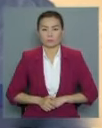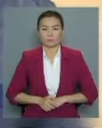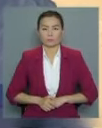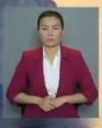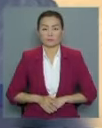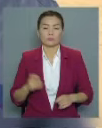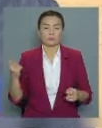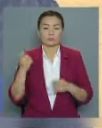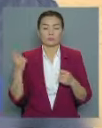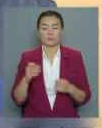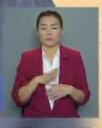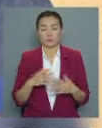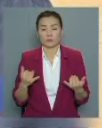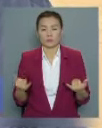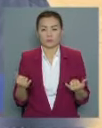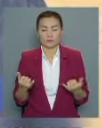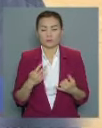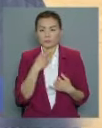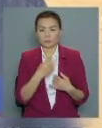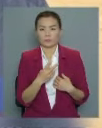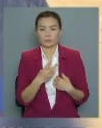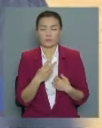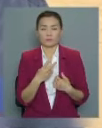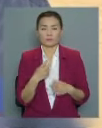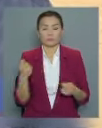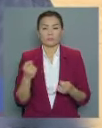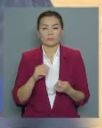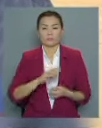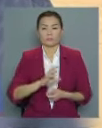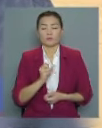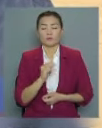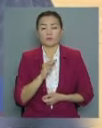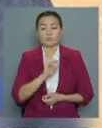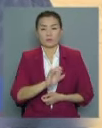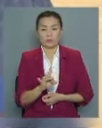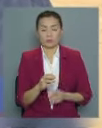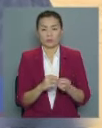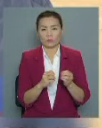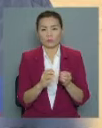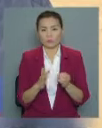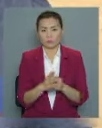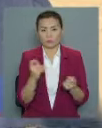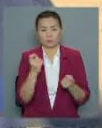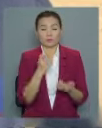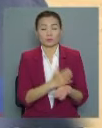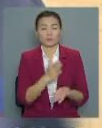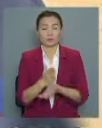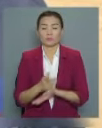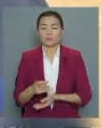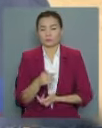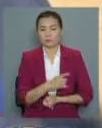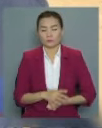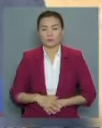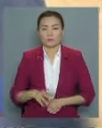мал шаруашылығы болған. Қазіргі қазақстанда кәдімгі шығысқа қарап тұрмын. Шығыс жағында 10-15 қожалыққа, батыс